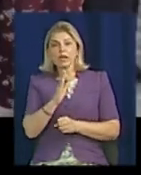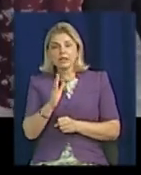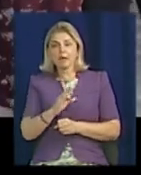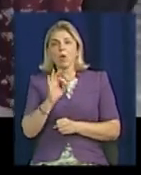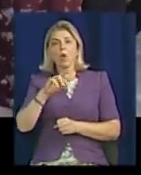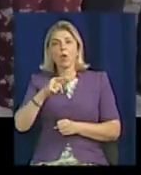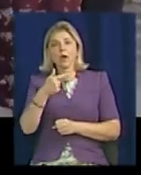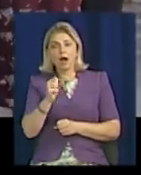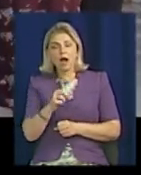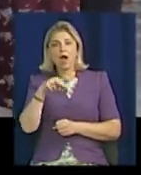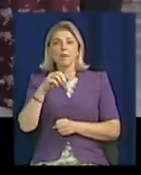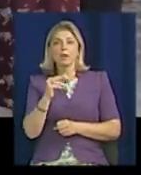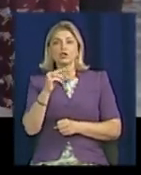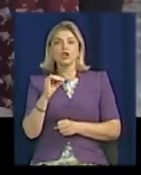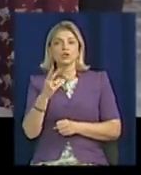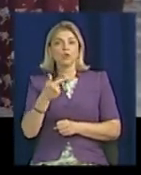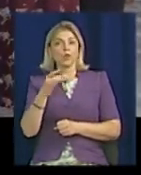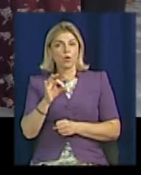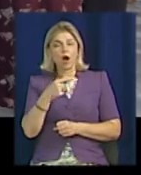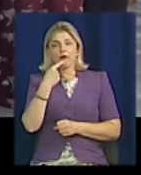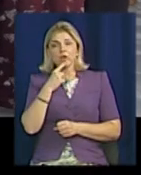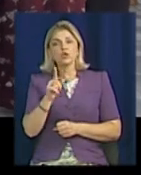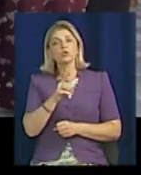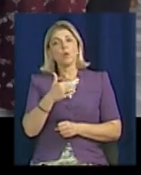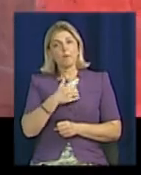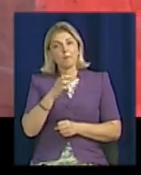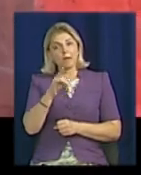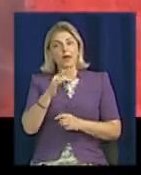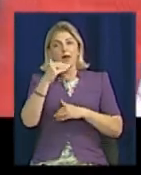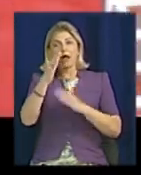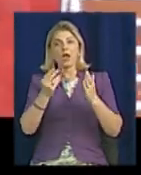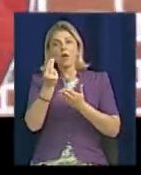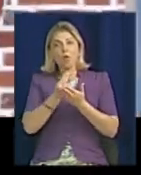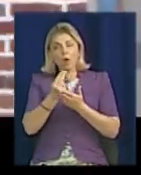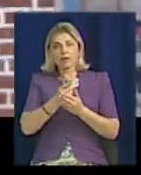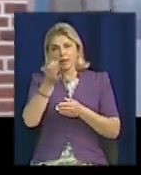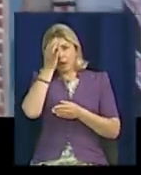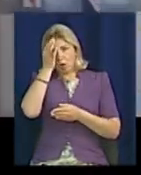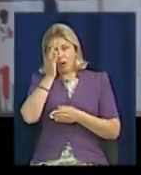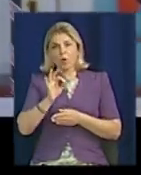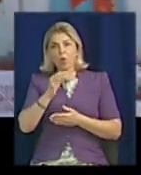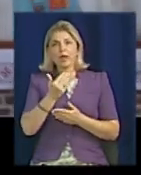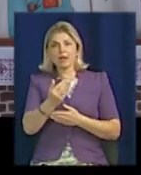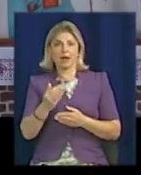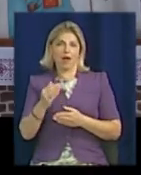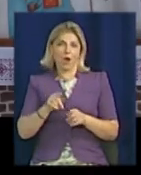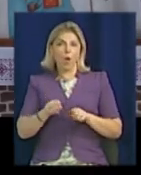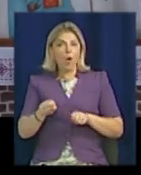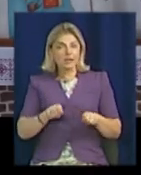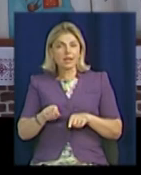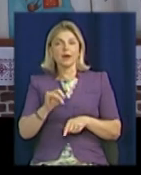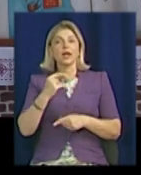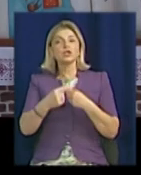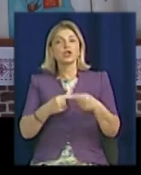Антонія Печерського. Він хотів, щоб ікони нагадували прихожанам про їхнє українське коріння. Він один із небагатьох живописців, хто